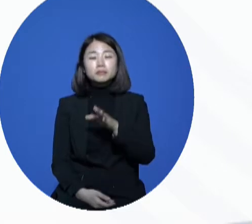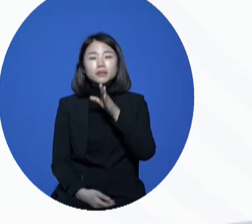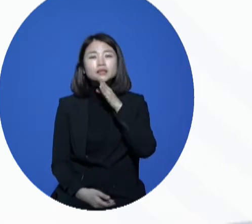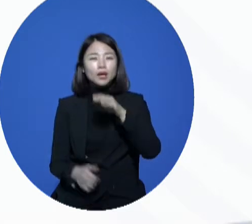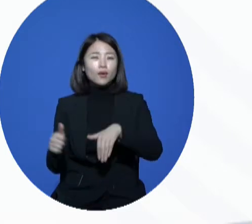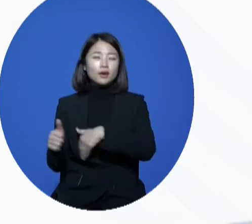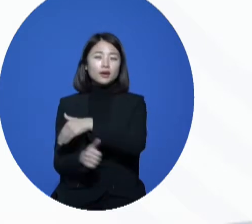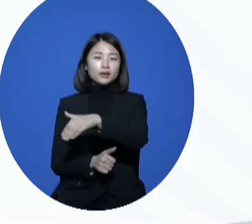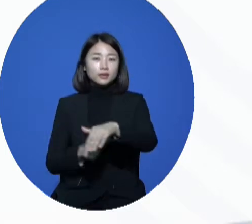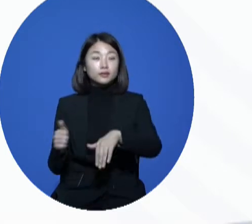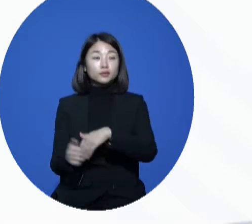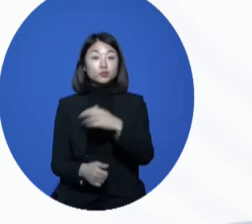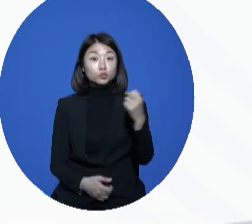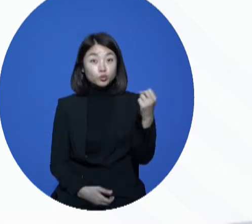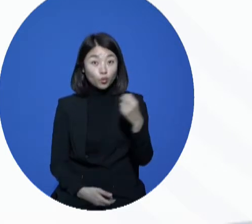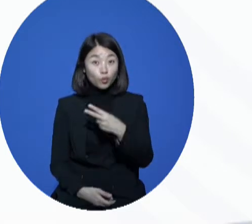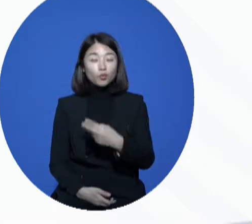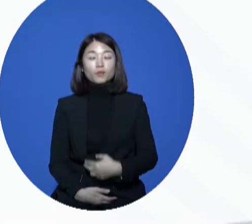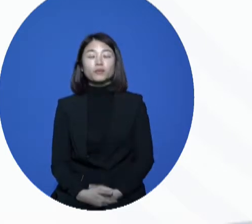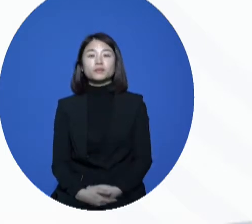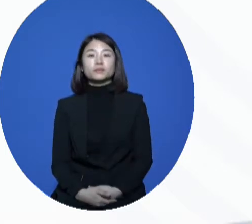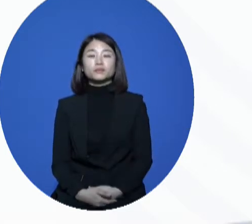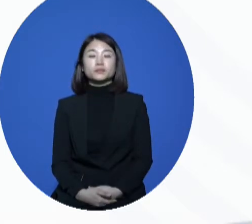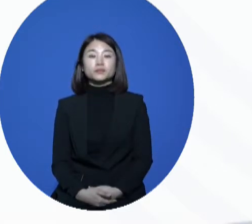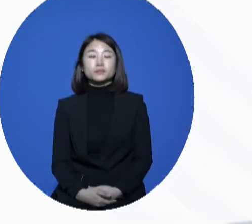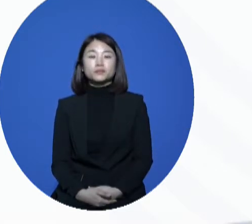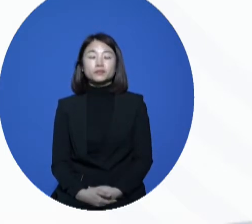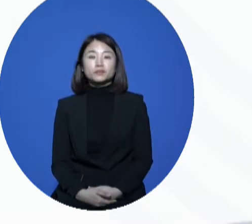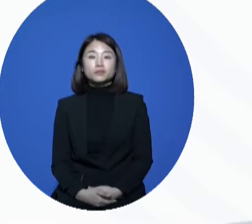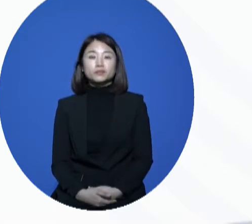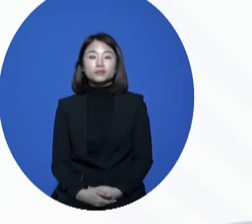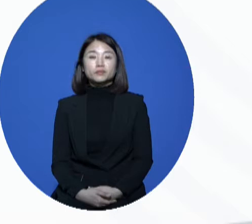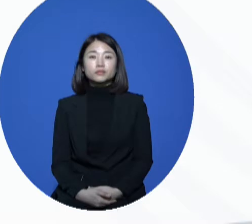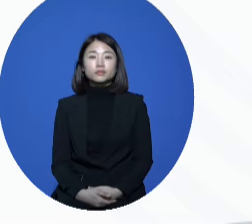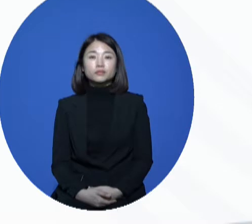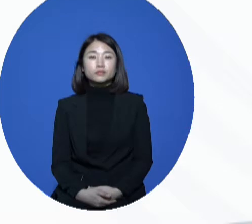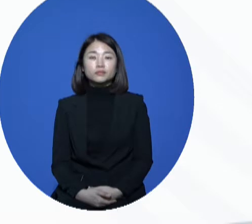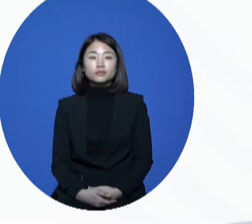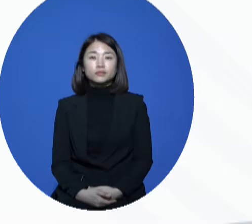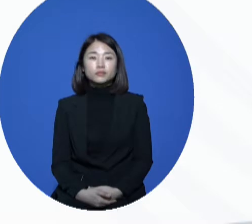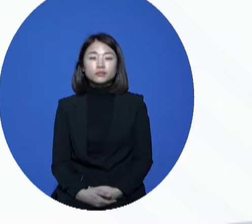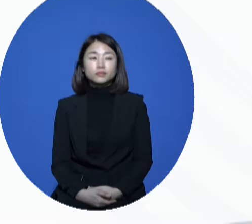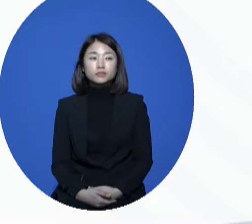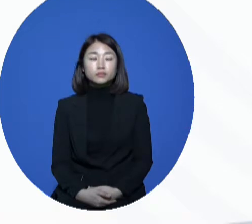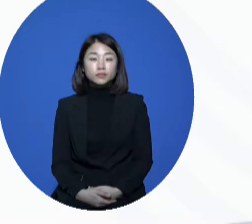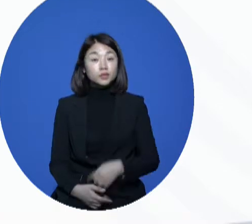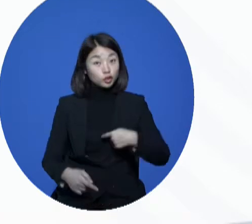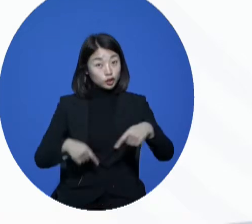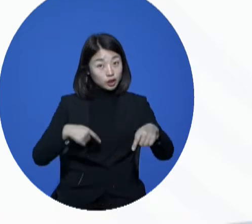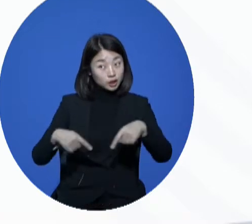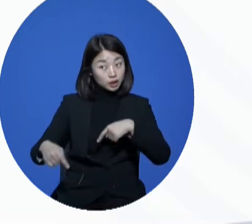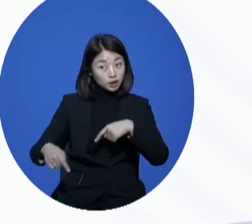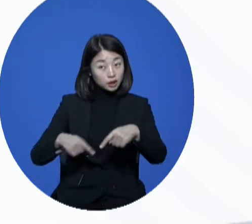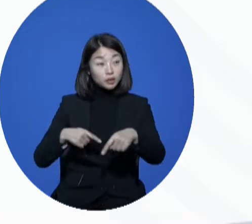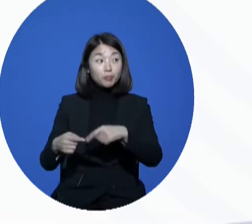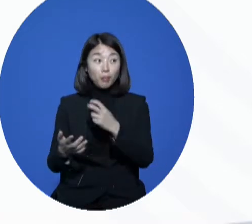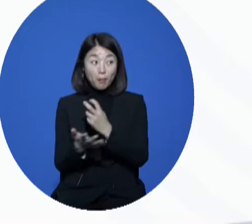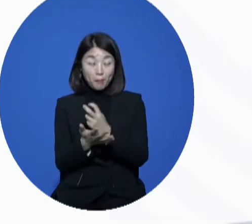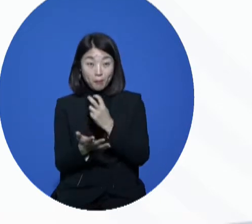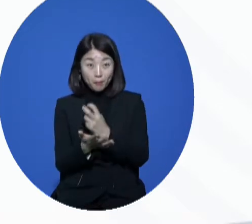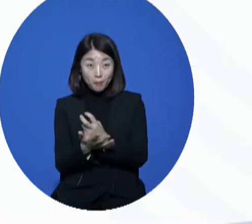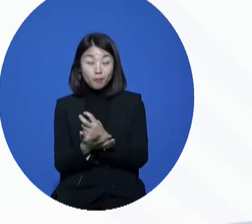현황이고요. 또한 여러 가지 도구들을 우리가 활용할 수 있습니다. 정치적,